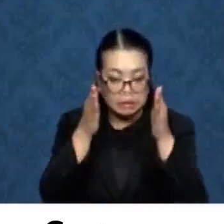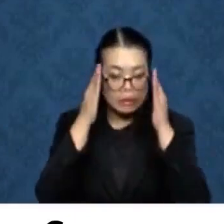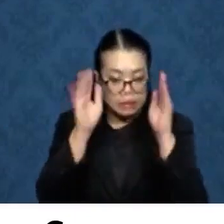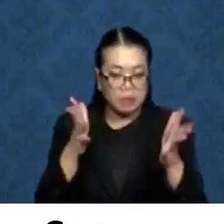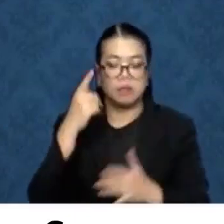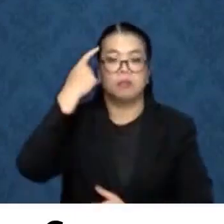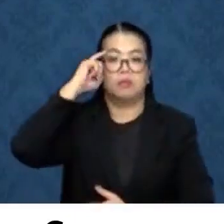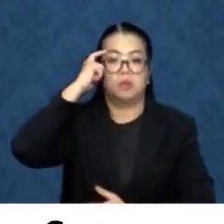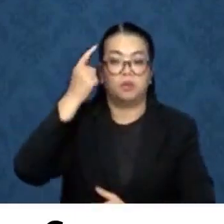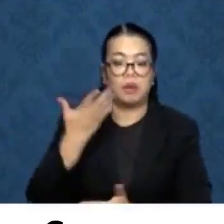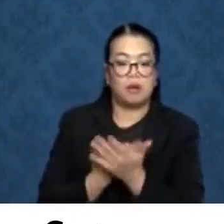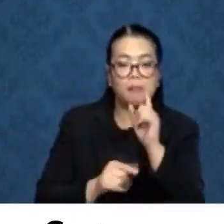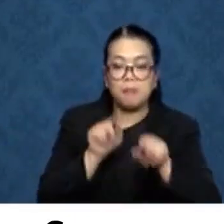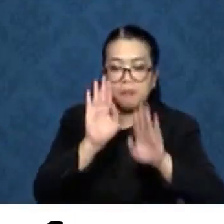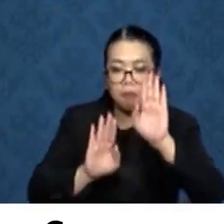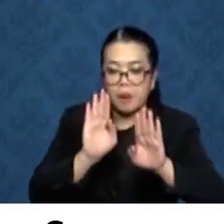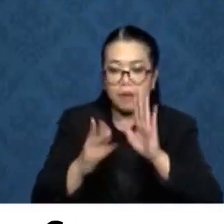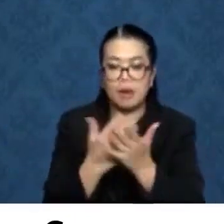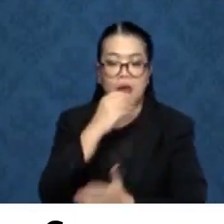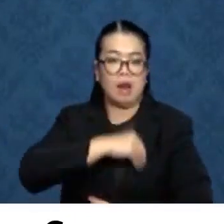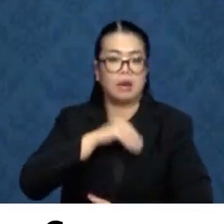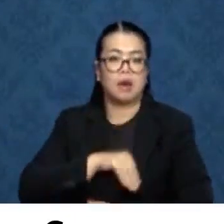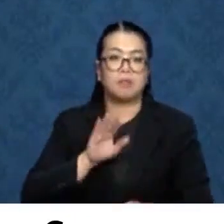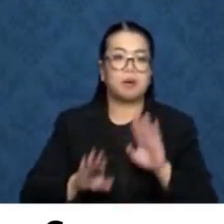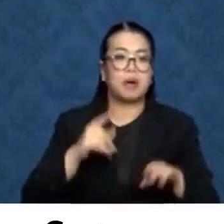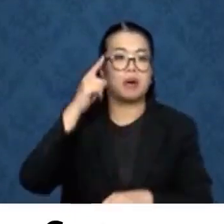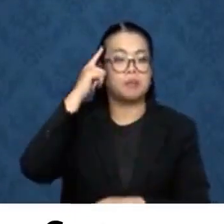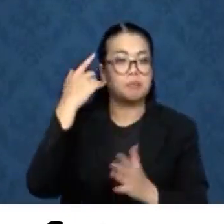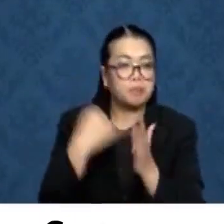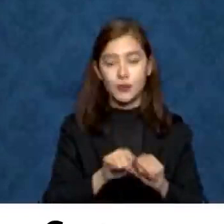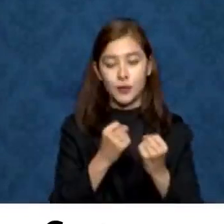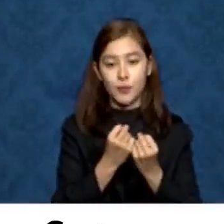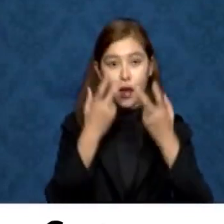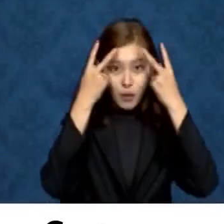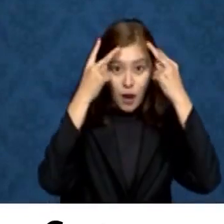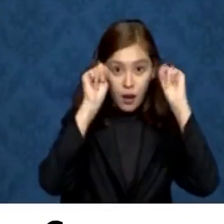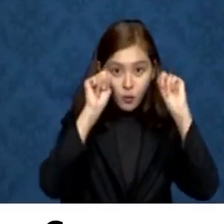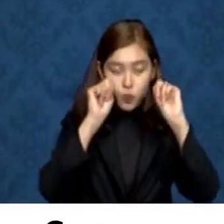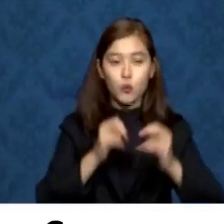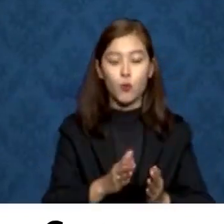ไม่ได้มีปัญหากับที่รัฐบาลทำนะเพียงแต่ว่ารายได้เนี่ยมันหายไป 100,000ล้านบาทแล้วทีนี้มาขยายความ